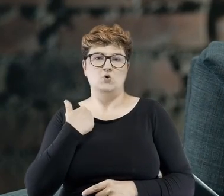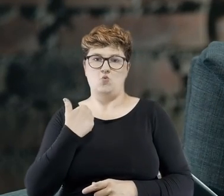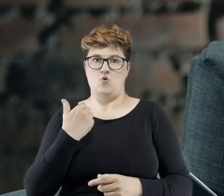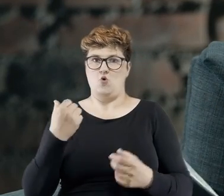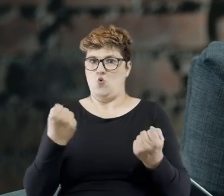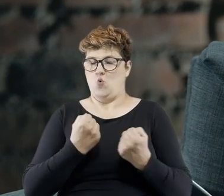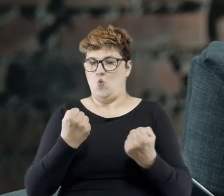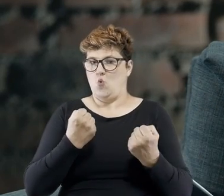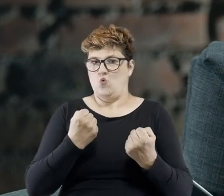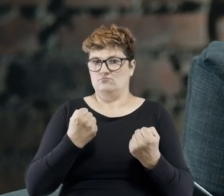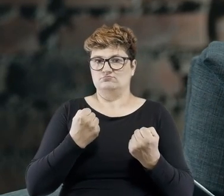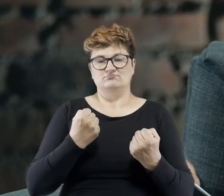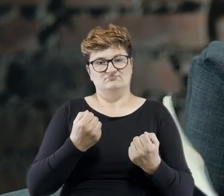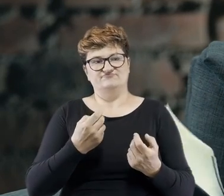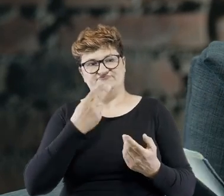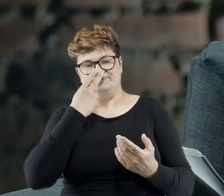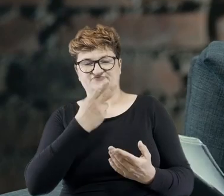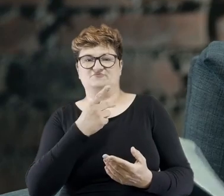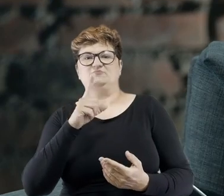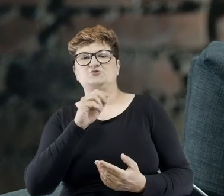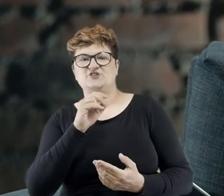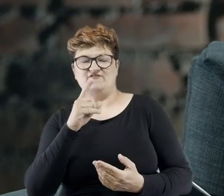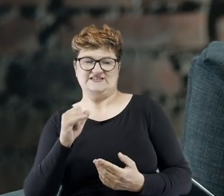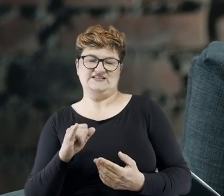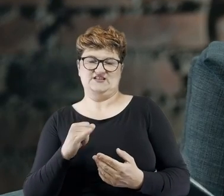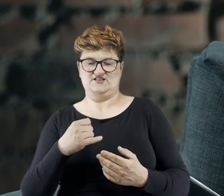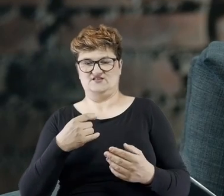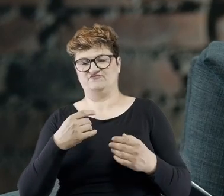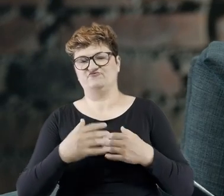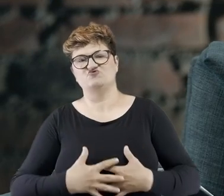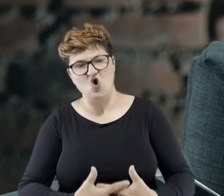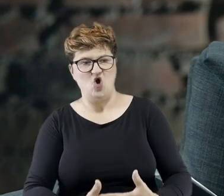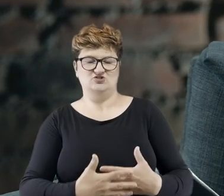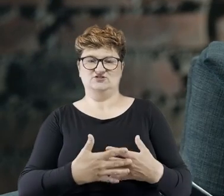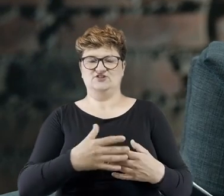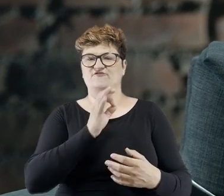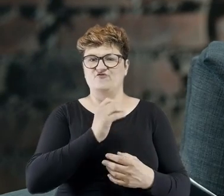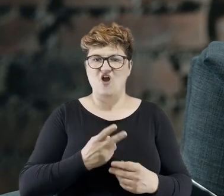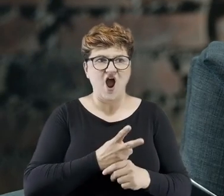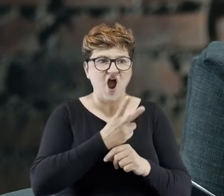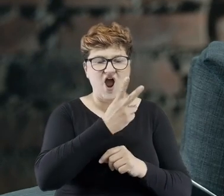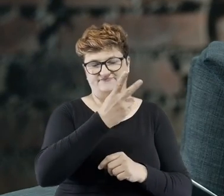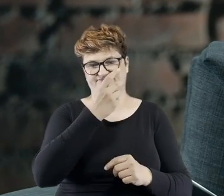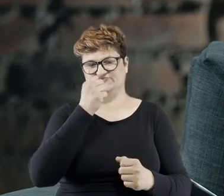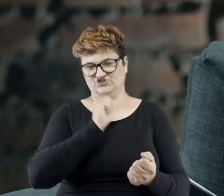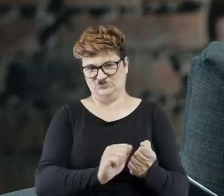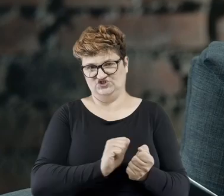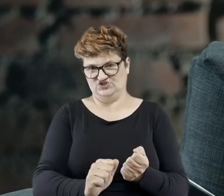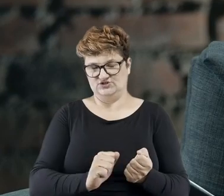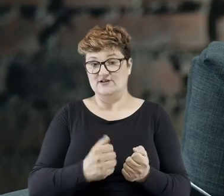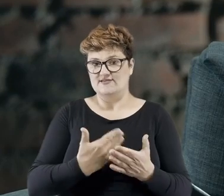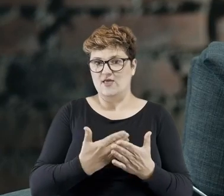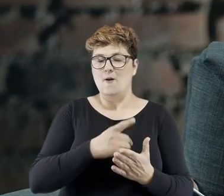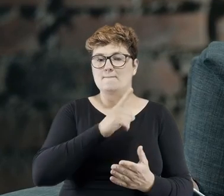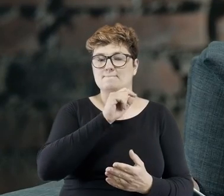taką niesłychany żal do Przybyszewskiego o to nieślubne dziecko, zniszczenie kariery, dlatego że ten awans